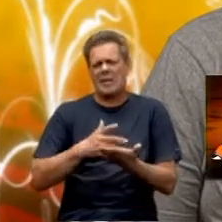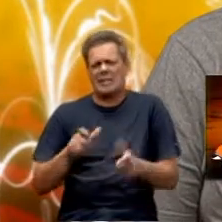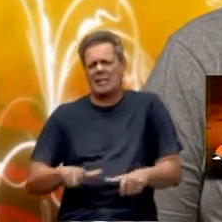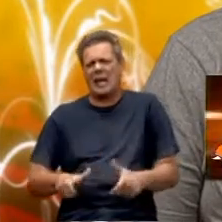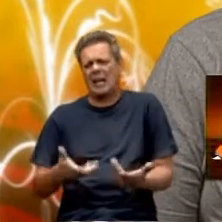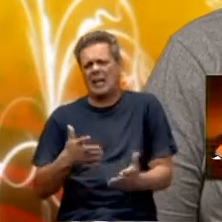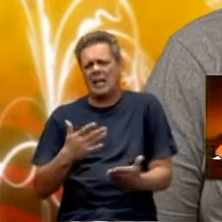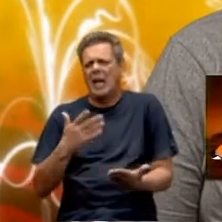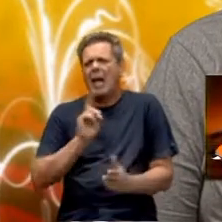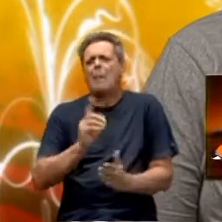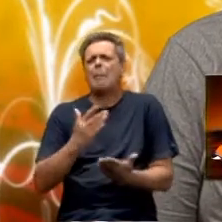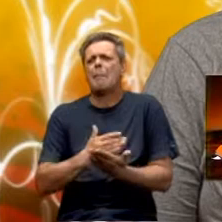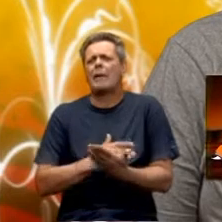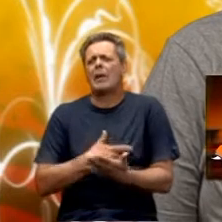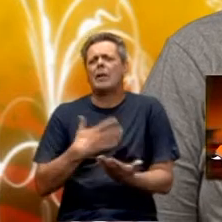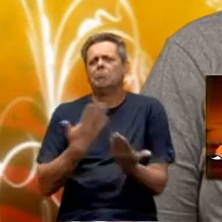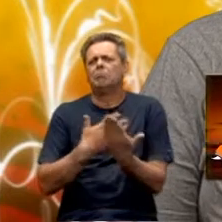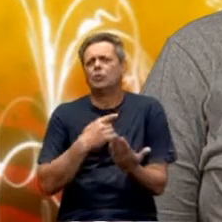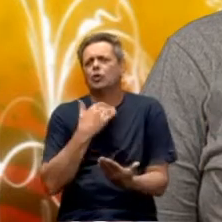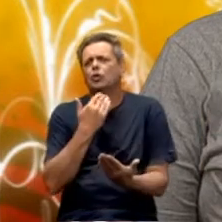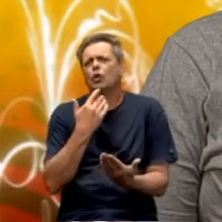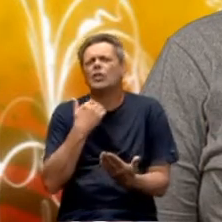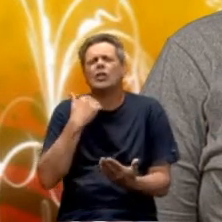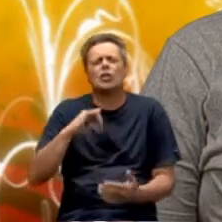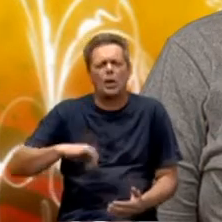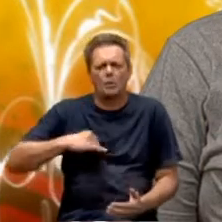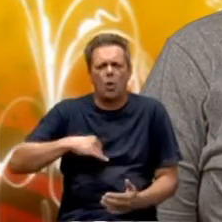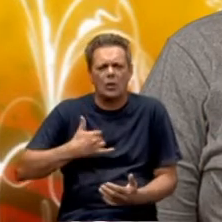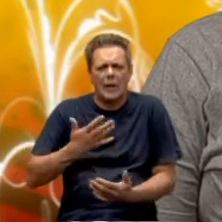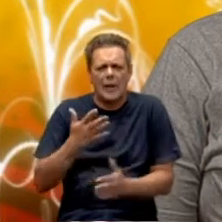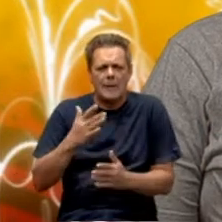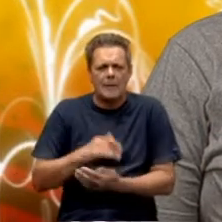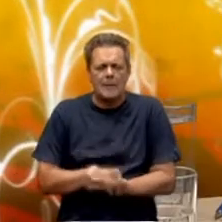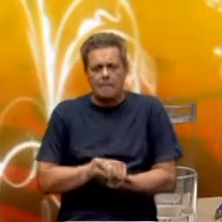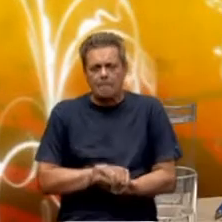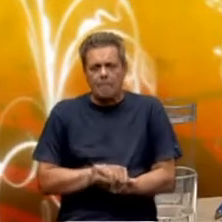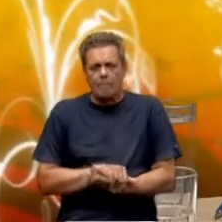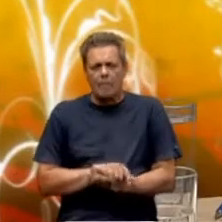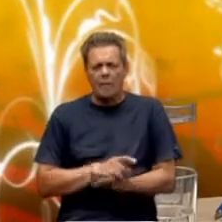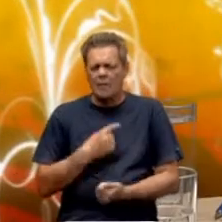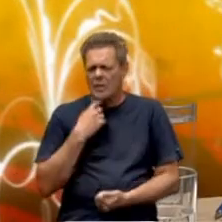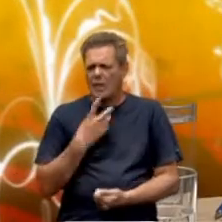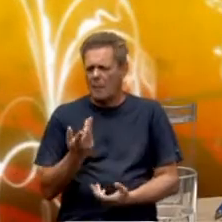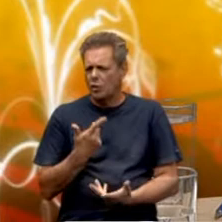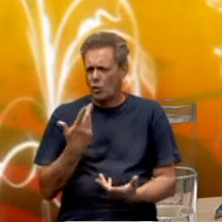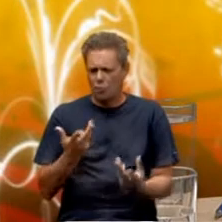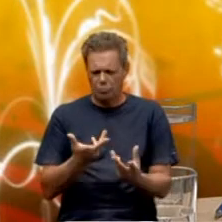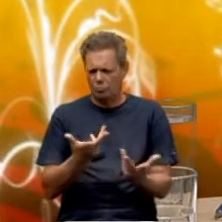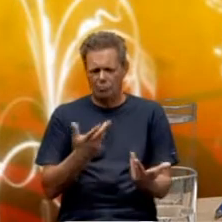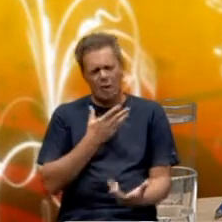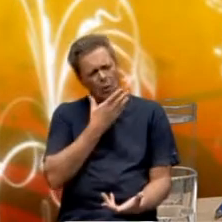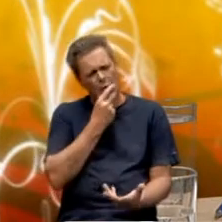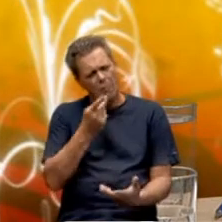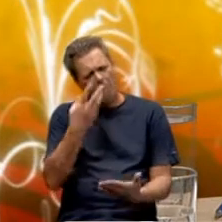kroz, znači, nema pravila što se tiče godina. Vi ste rekli nešto sjajno u tom malom članku što ste dali